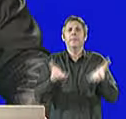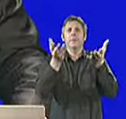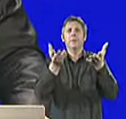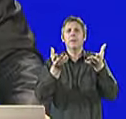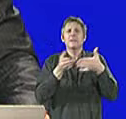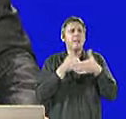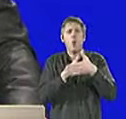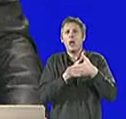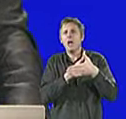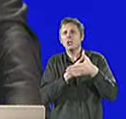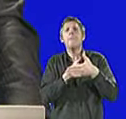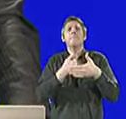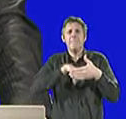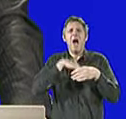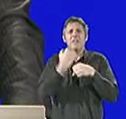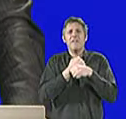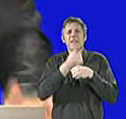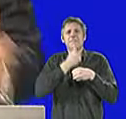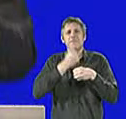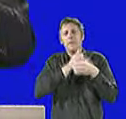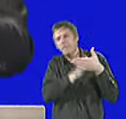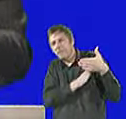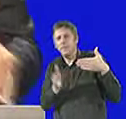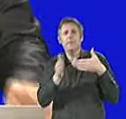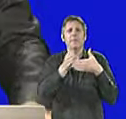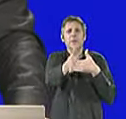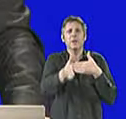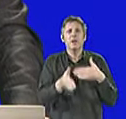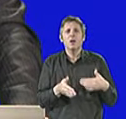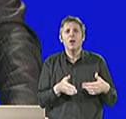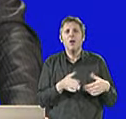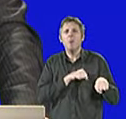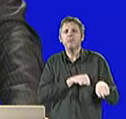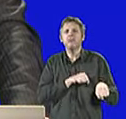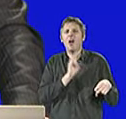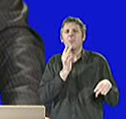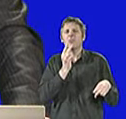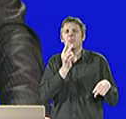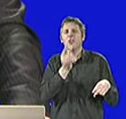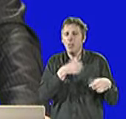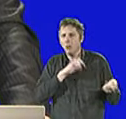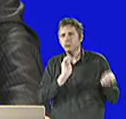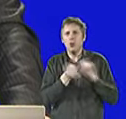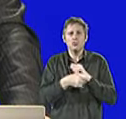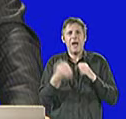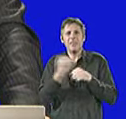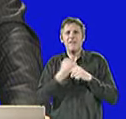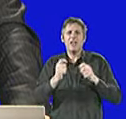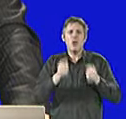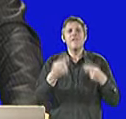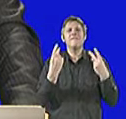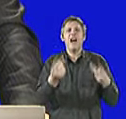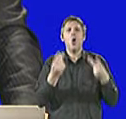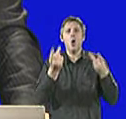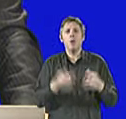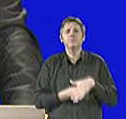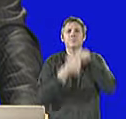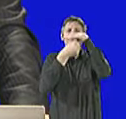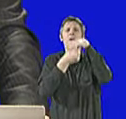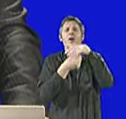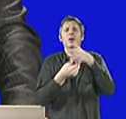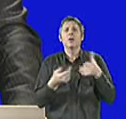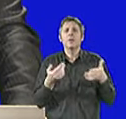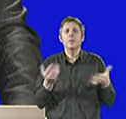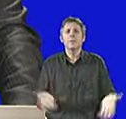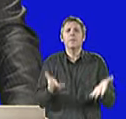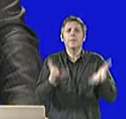seule façon de vaincre les conservatismes, que c'est la seule façon de réhabiliter complètement le travail. C'est pour cela